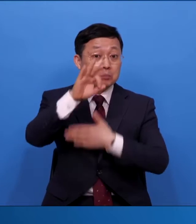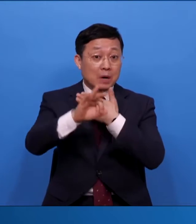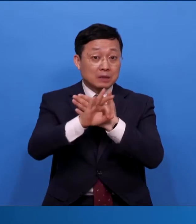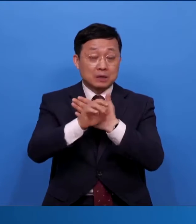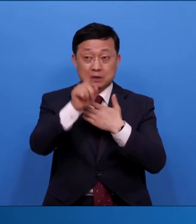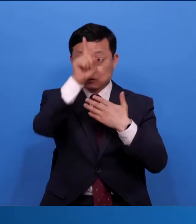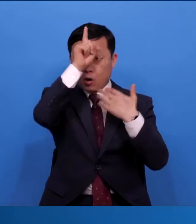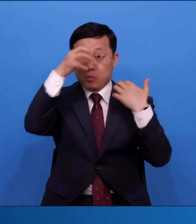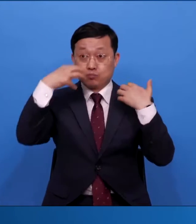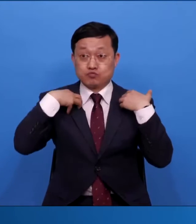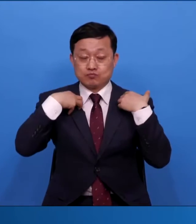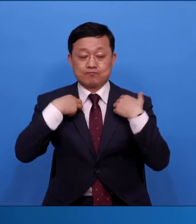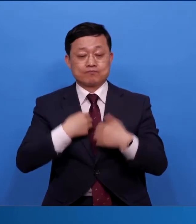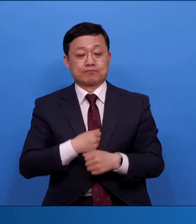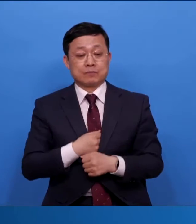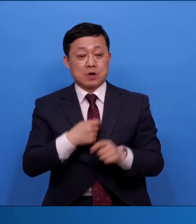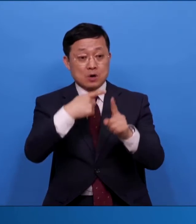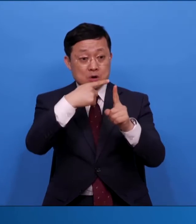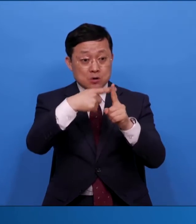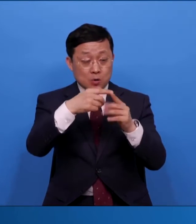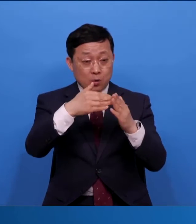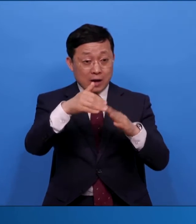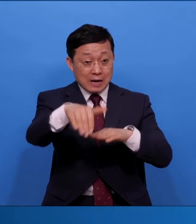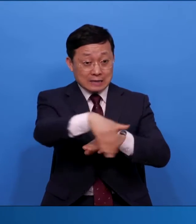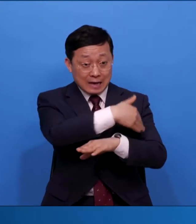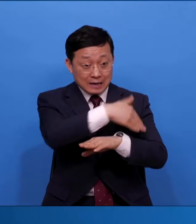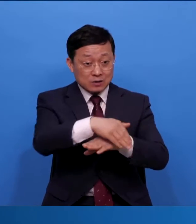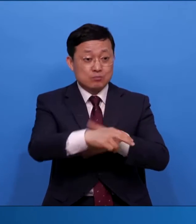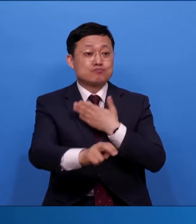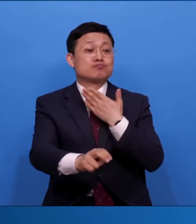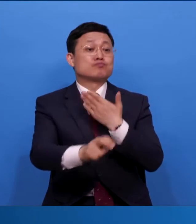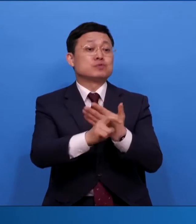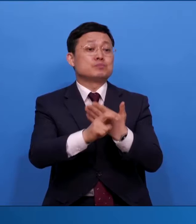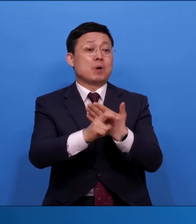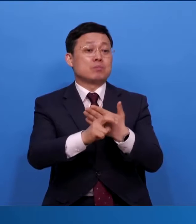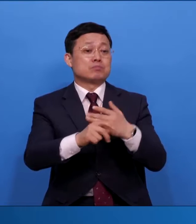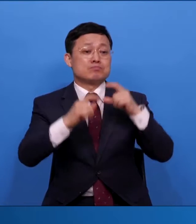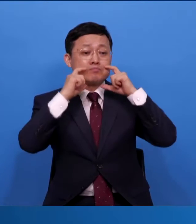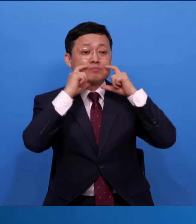법 위반이다 이래 버리면 이 보통 문제가 아니잖아요.